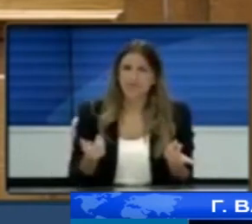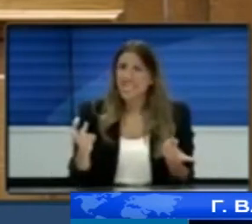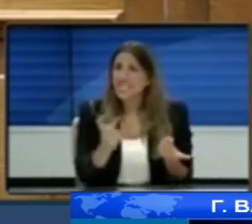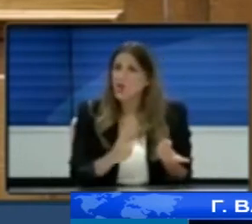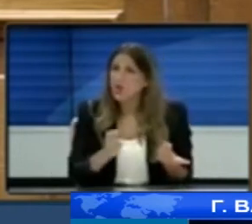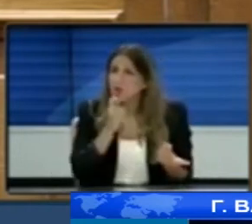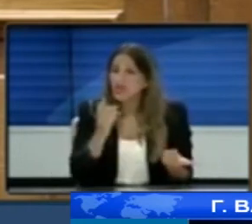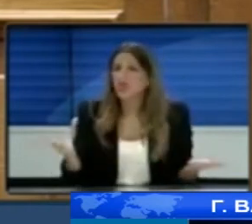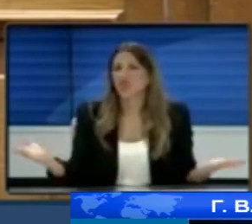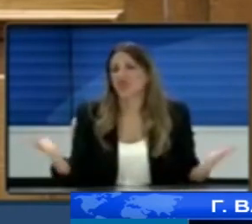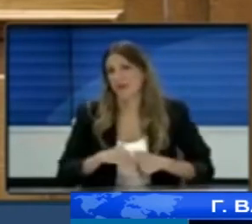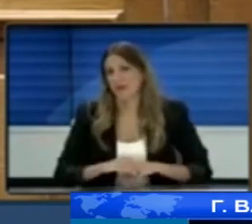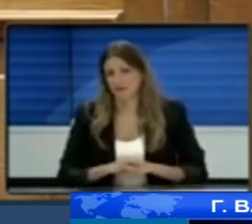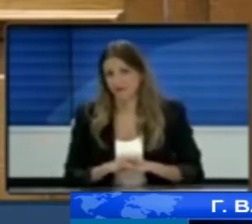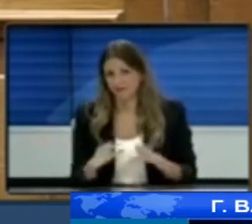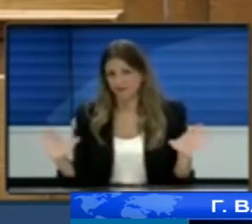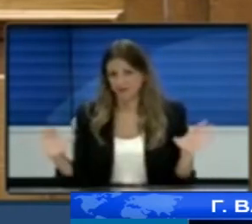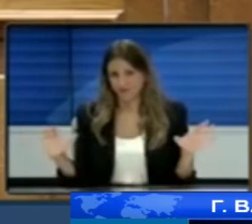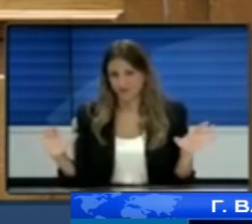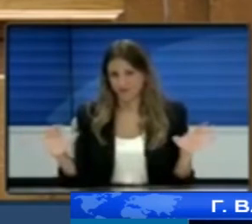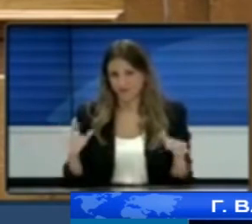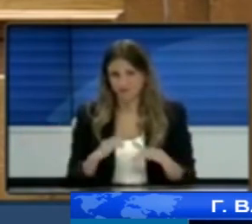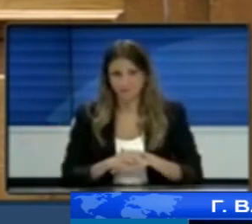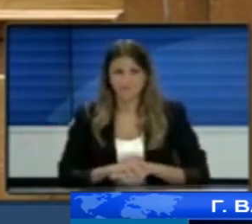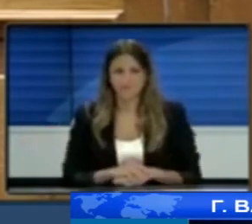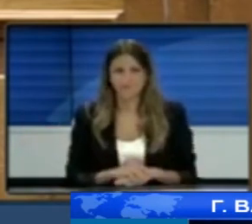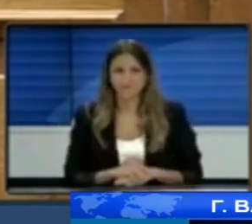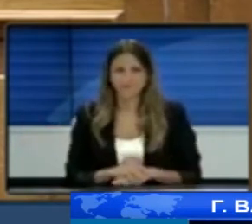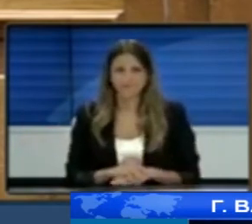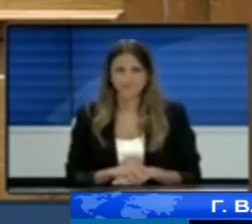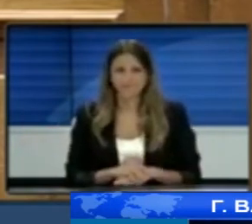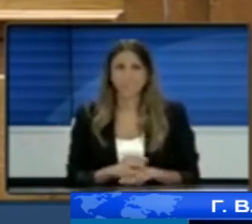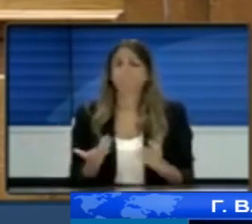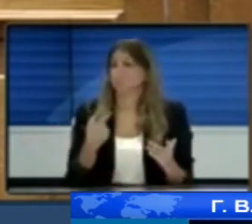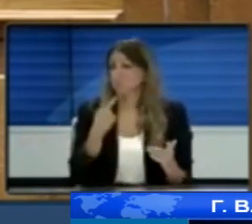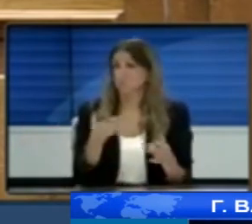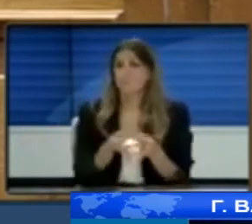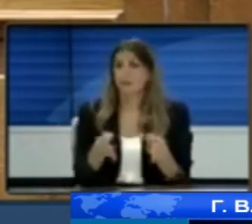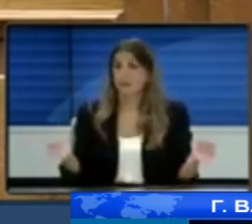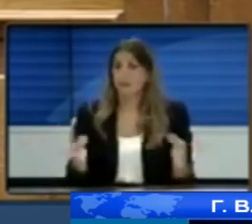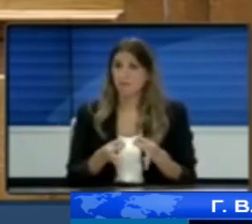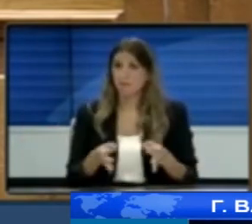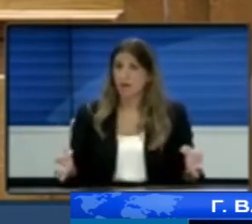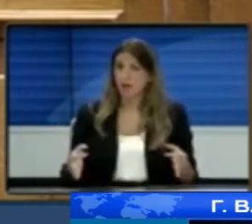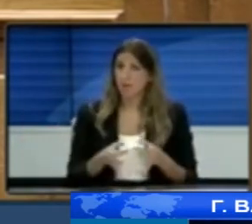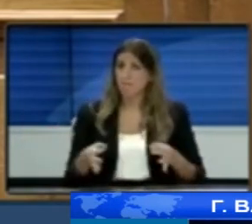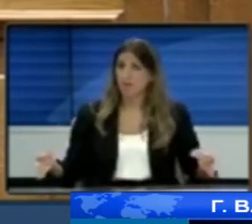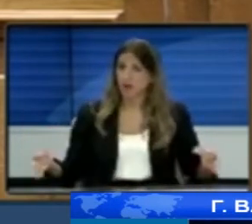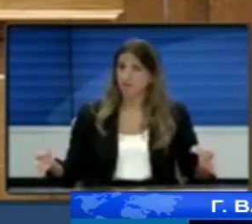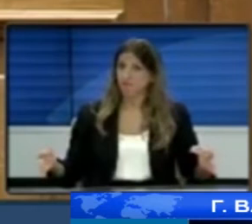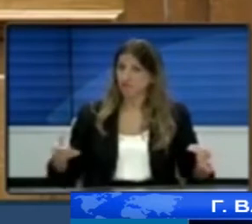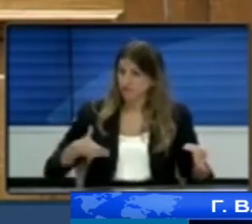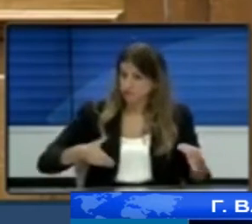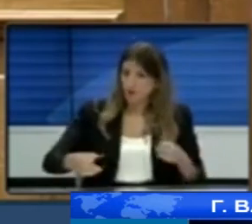οποίο πάσχετε. Και ήρθατε εδώ με μια σειρά από μέτρα τα οποία έχετε εφαρμόσει, τα οποία θα εφαρμόσετε,